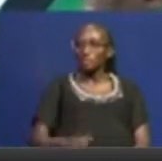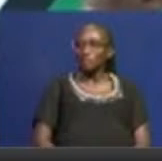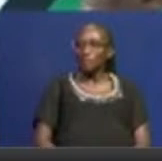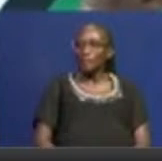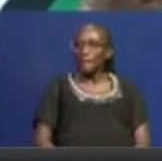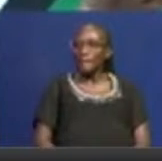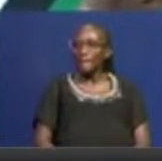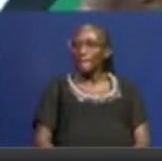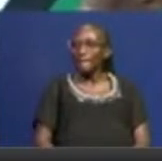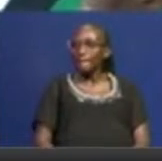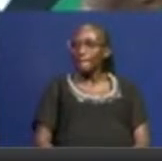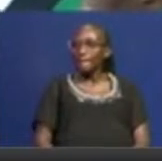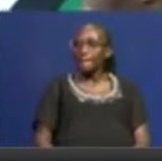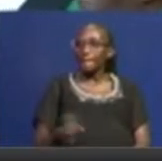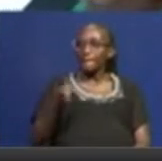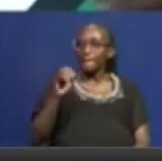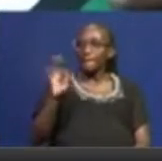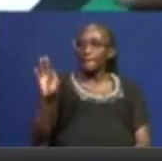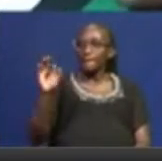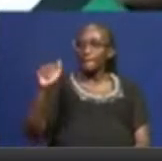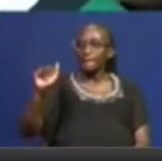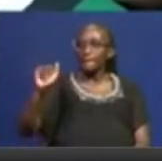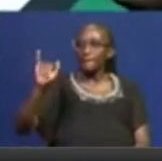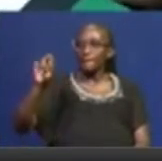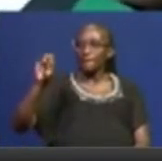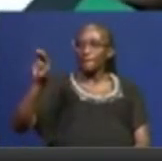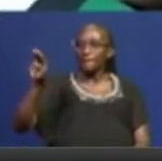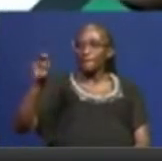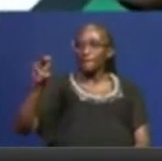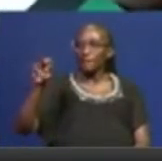Nyandarua Faith Waire Mugitau.